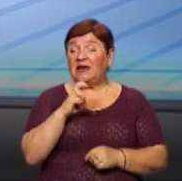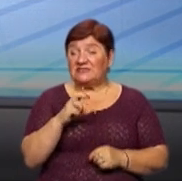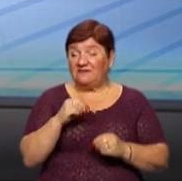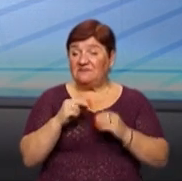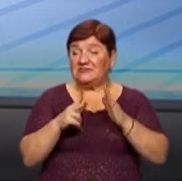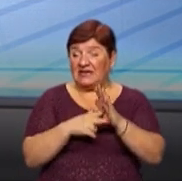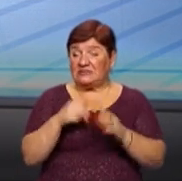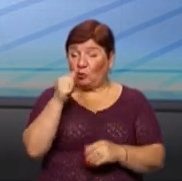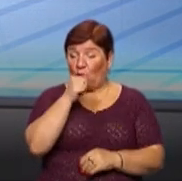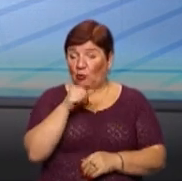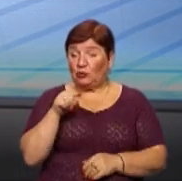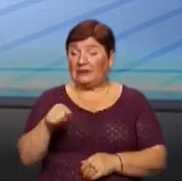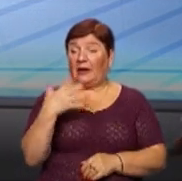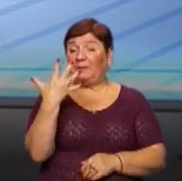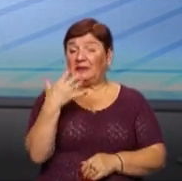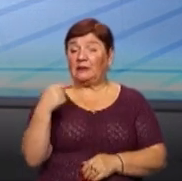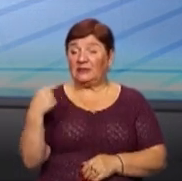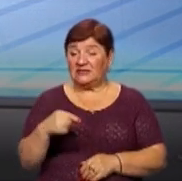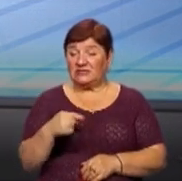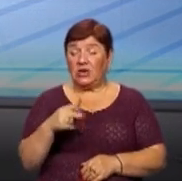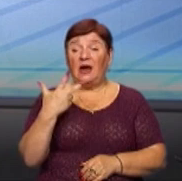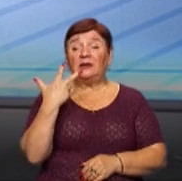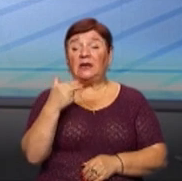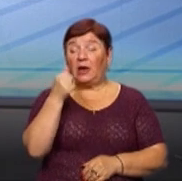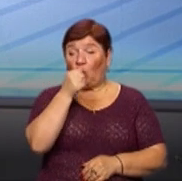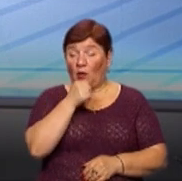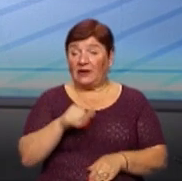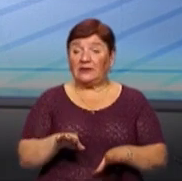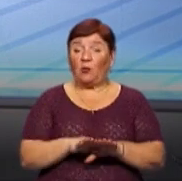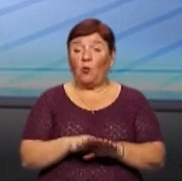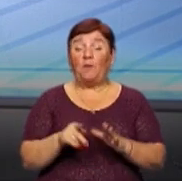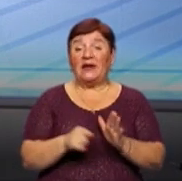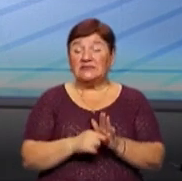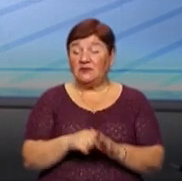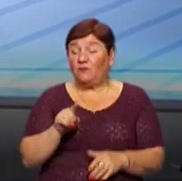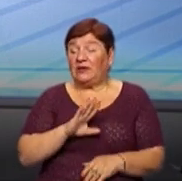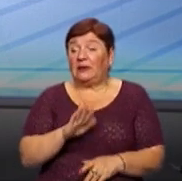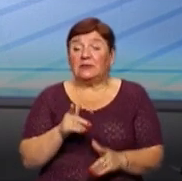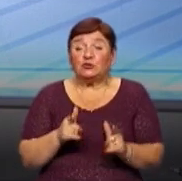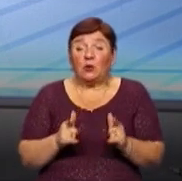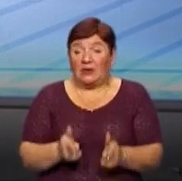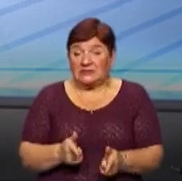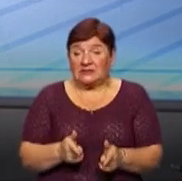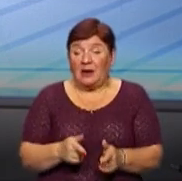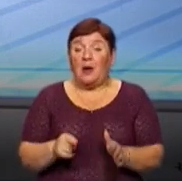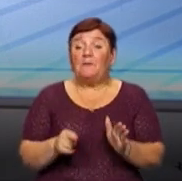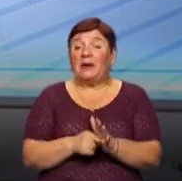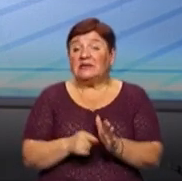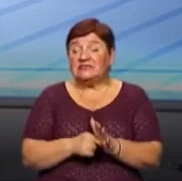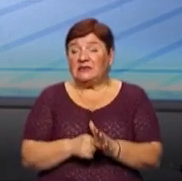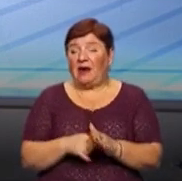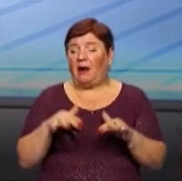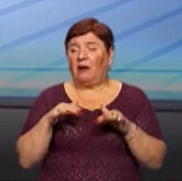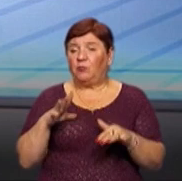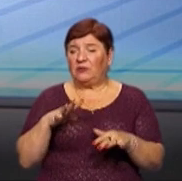тих 5 тисяч. Ну, зрозумівши, що людина 3 роки маючи таку виплату пенсію, вони не згідні. Тому десь були відповідні ці, ви кажемо,